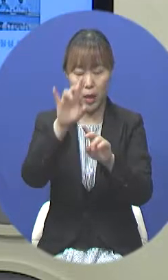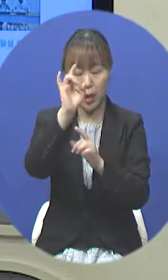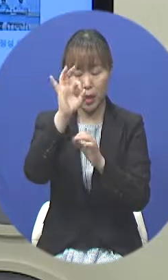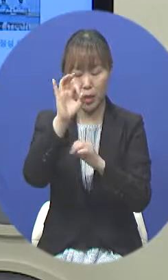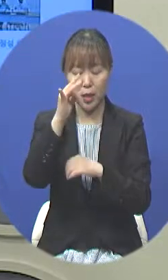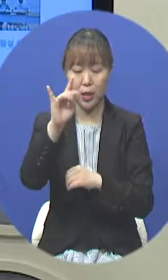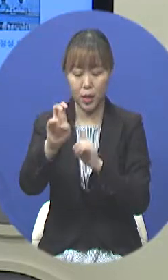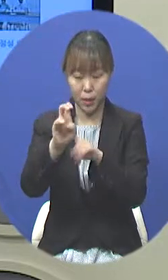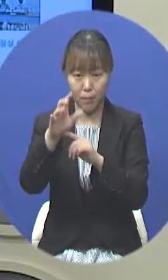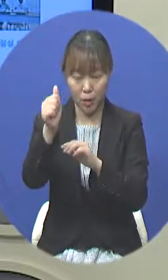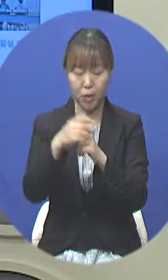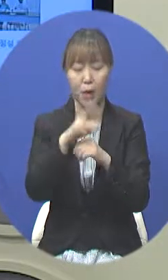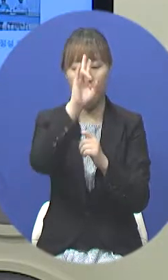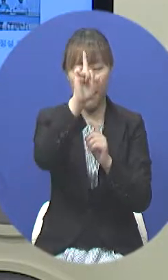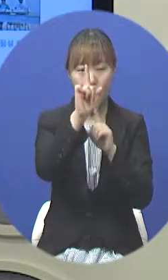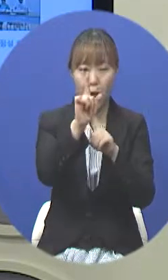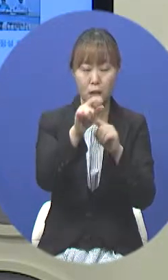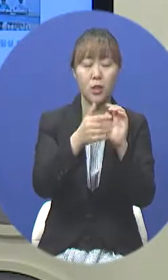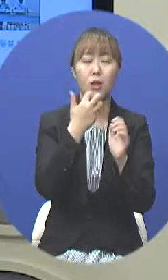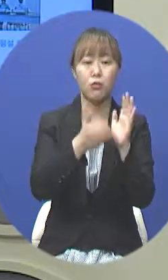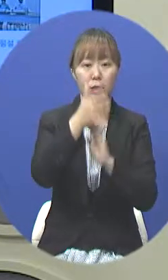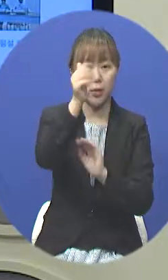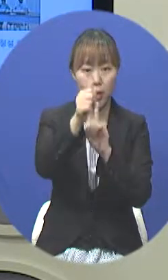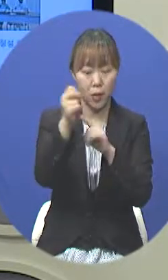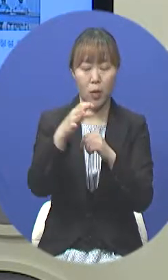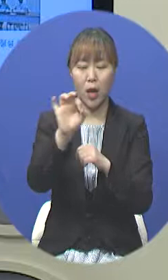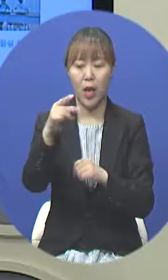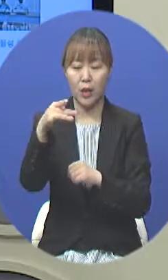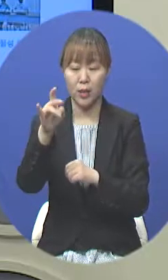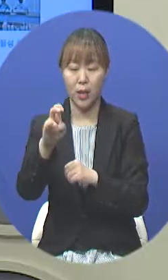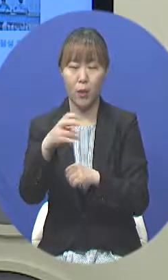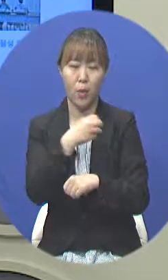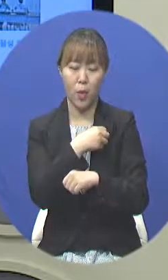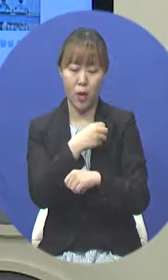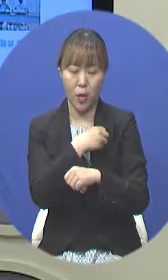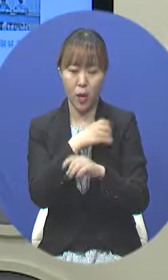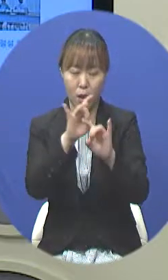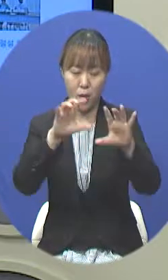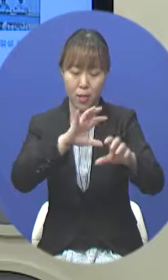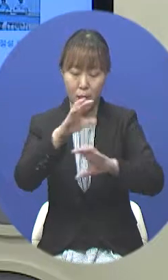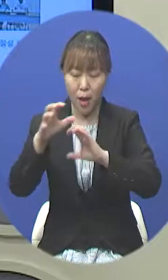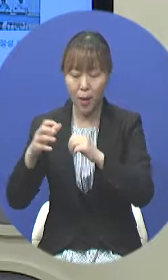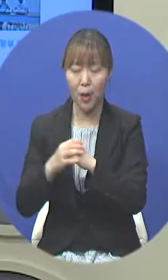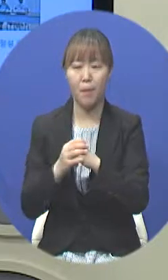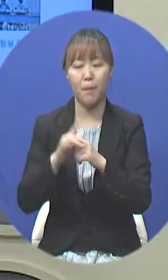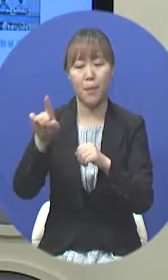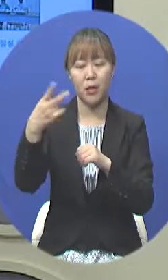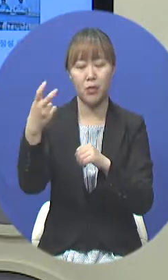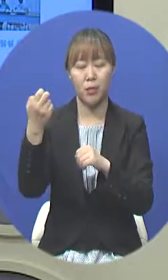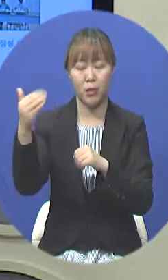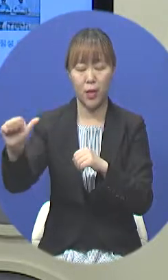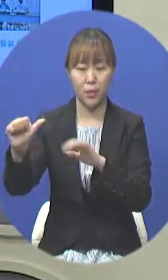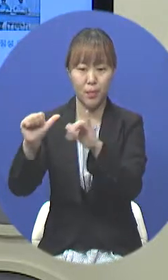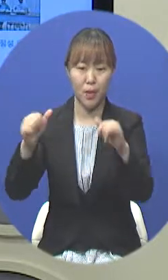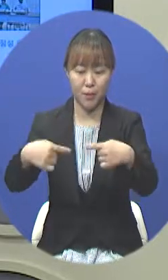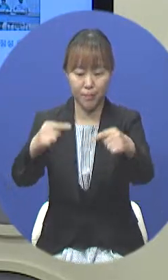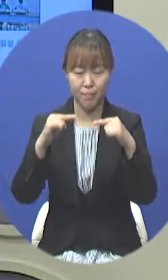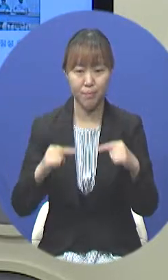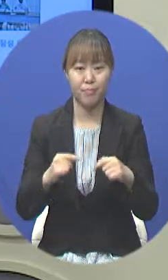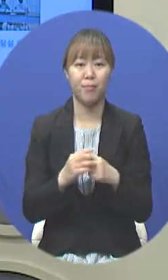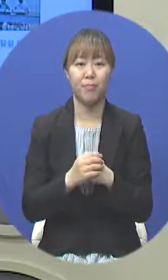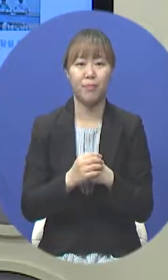원장과 박원순 서울시장을 비롯해 아 샘 회원국 주한 대사 등 약 백 스물 다섯 명이 참석했습니다